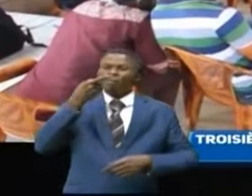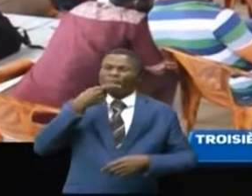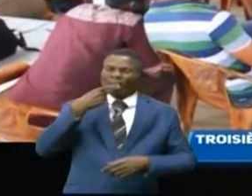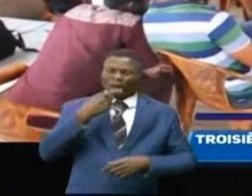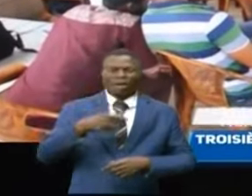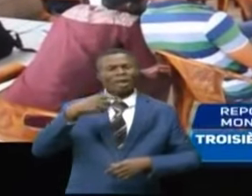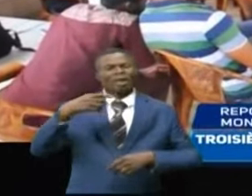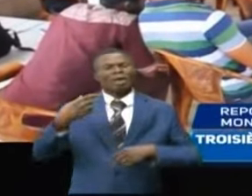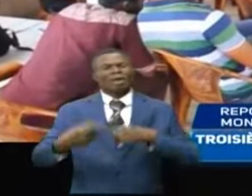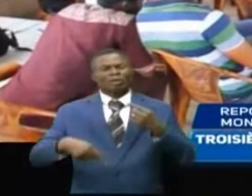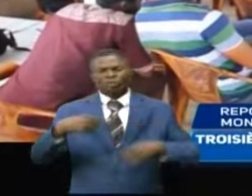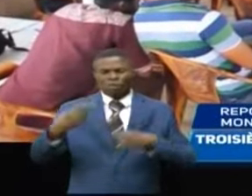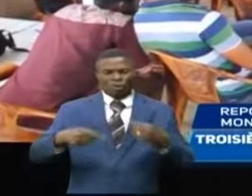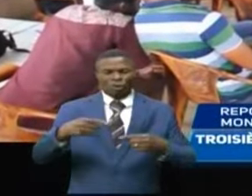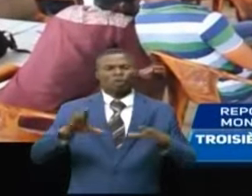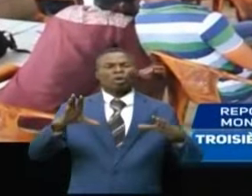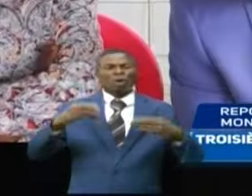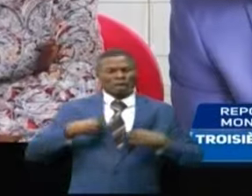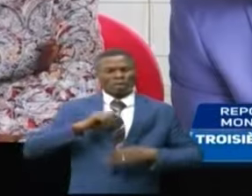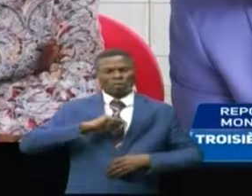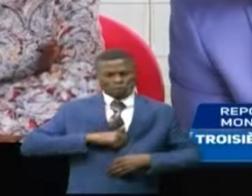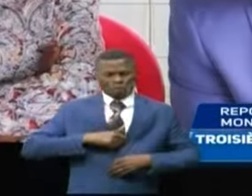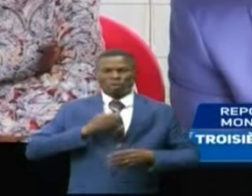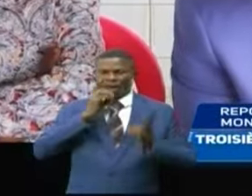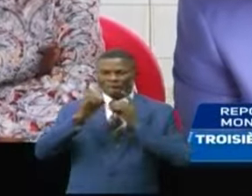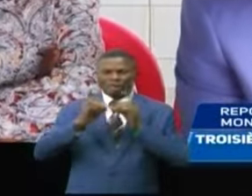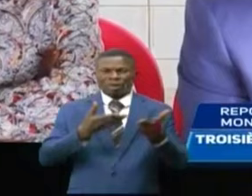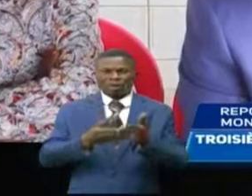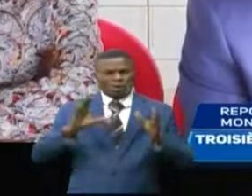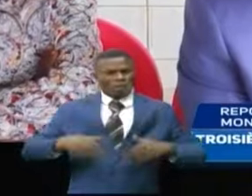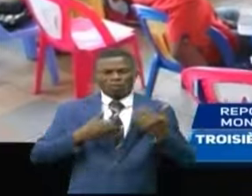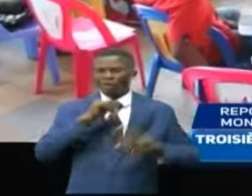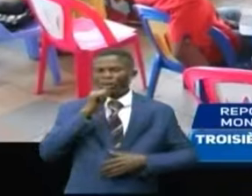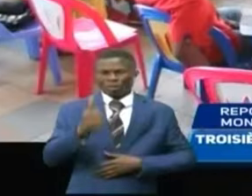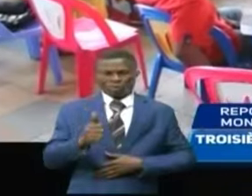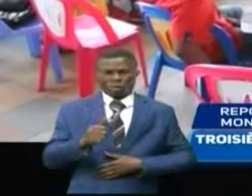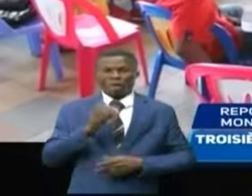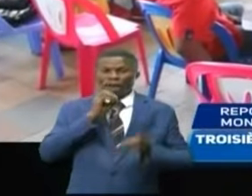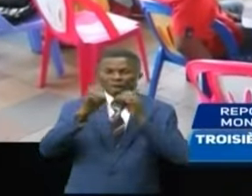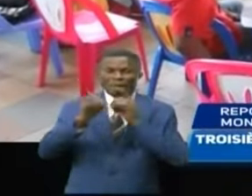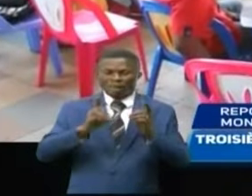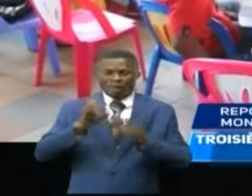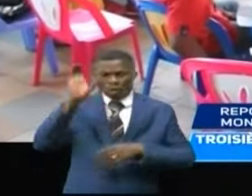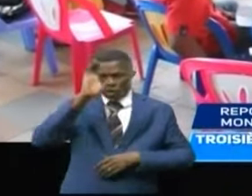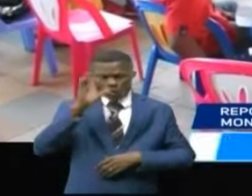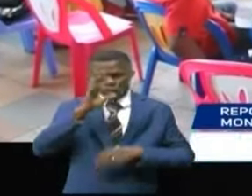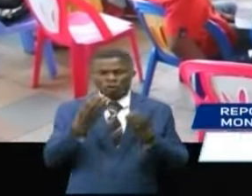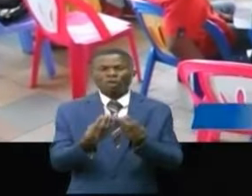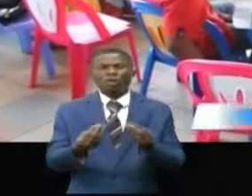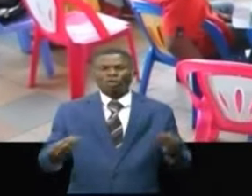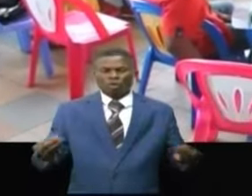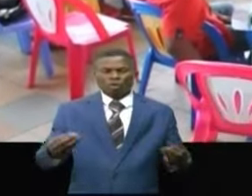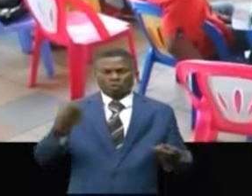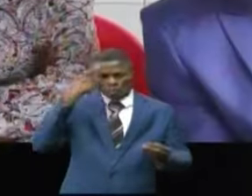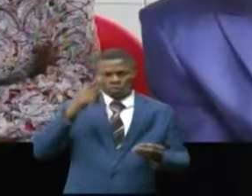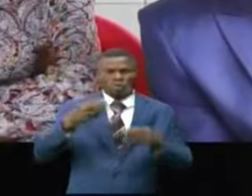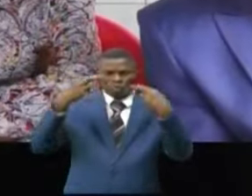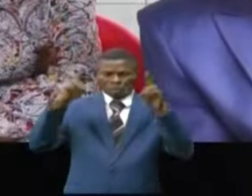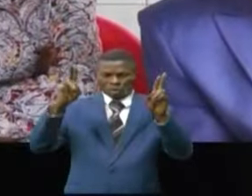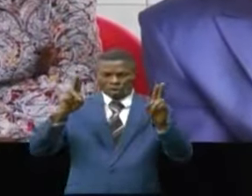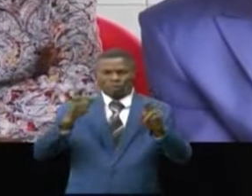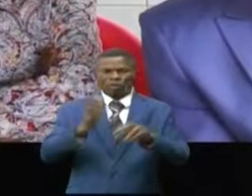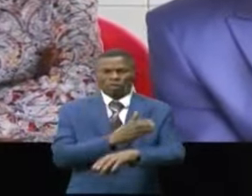mots qui peuvent fâcher, mais c'est un dialogue. Le dialogue, c'est pour chercher des voies et moyens ou des solutions